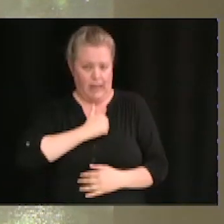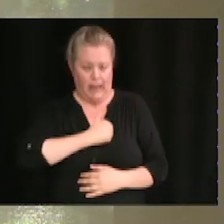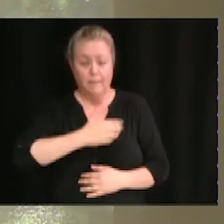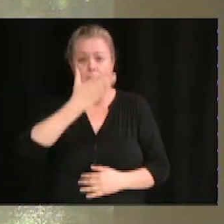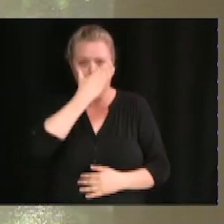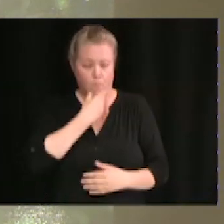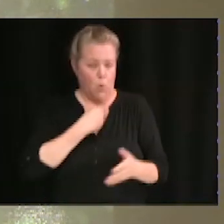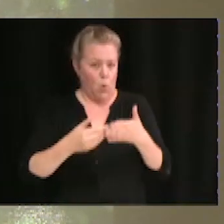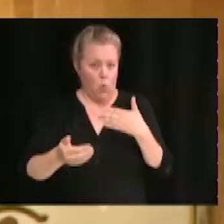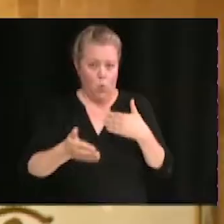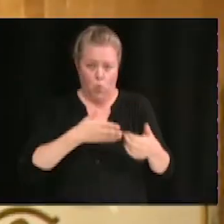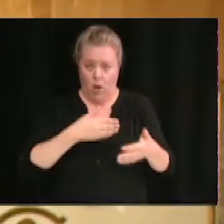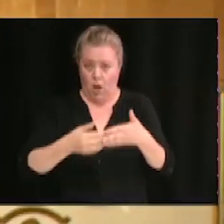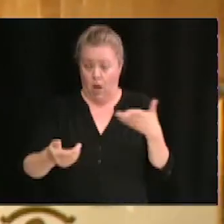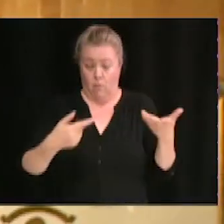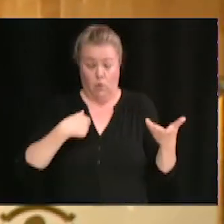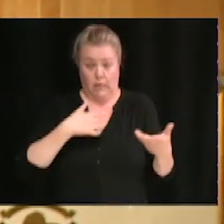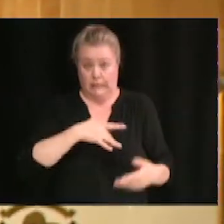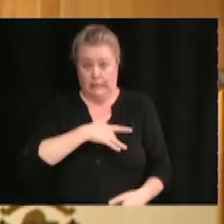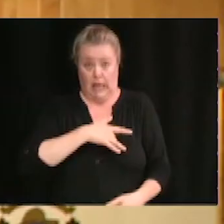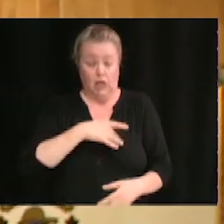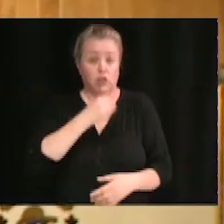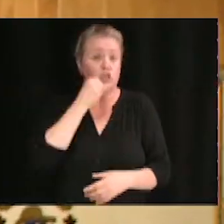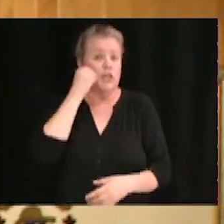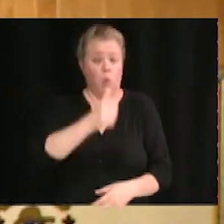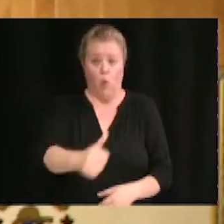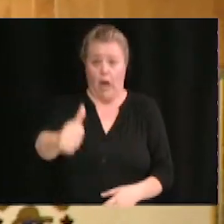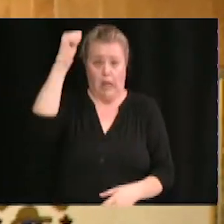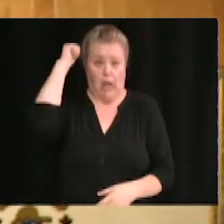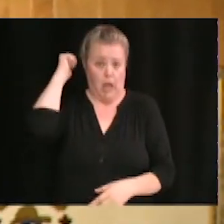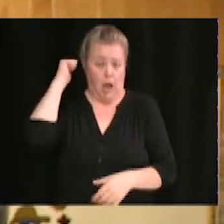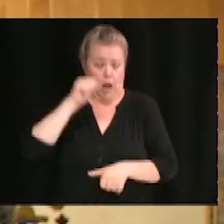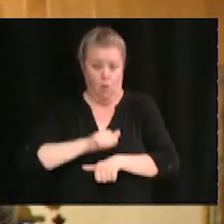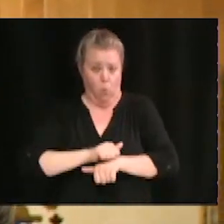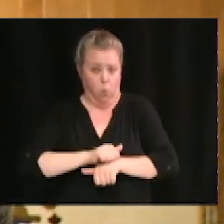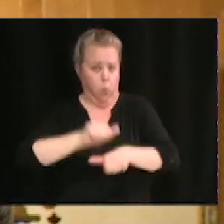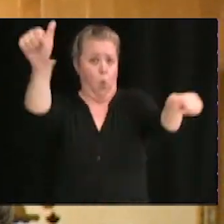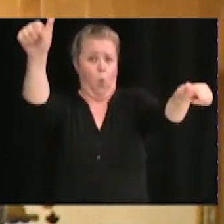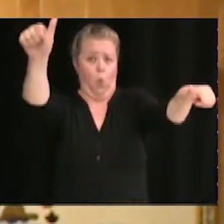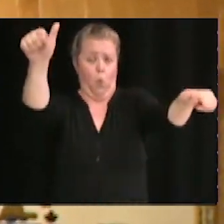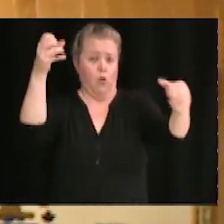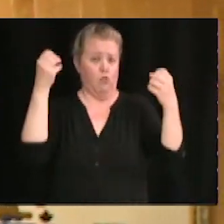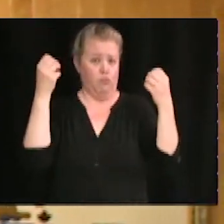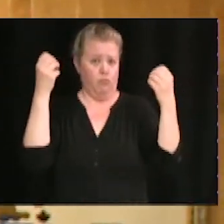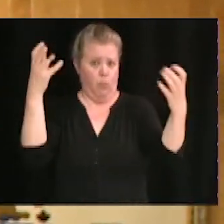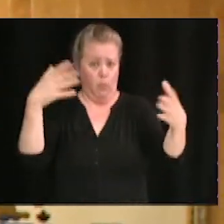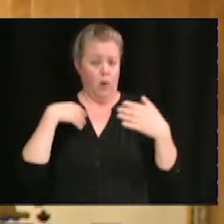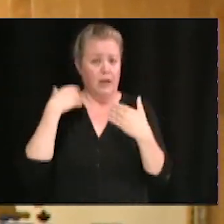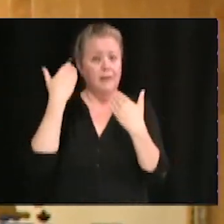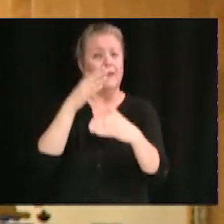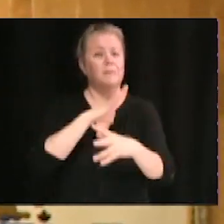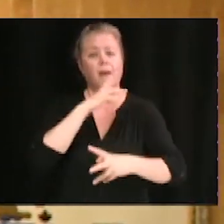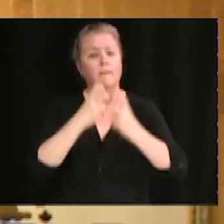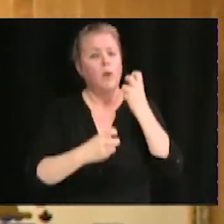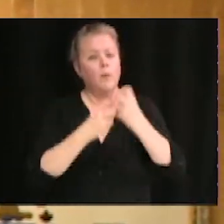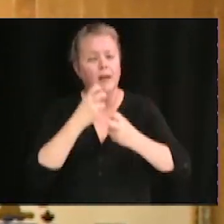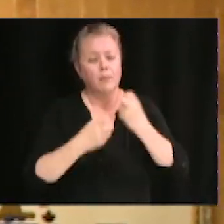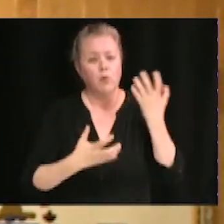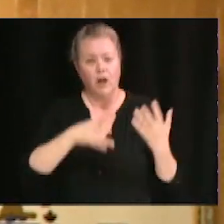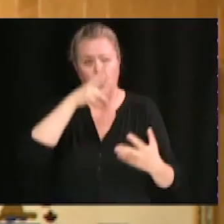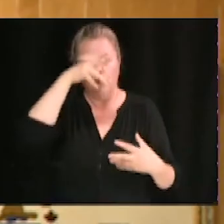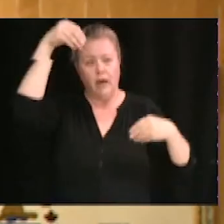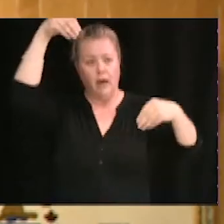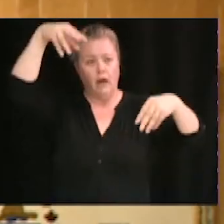d'avoir un demi-mille de terrain en arrière de chez nous. Sauf qu'avec la problématique de l'étairage, et là, pour effet,